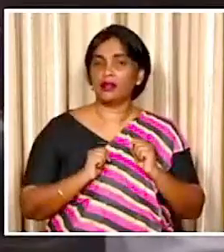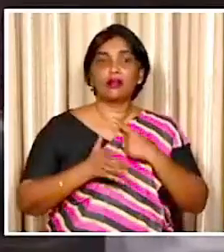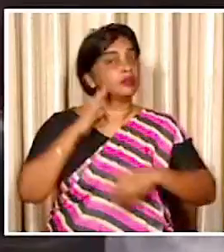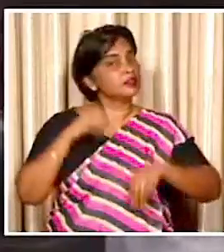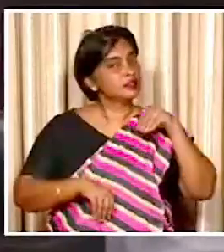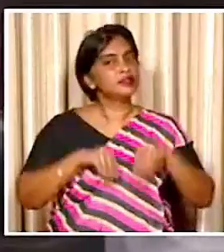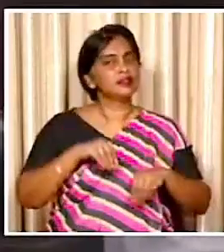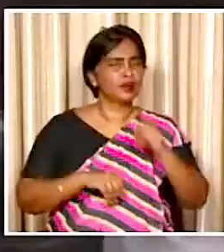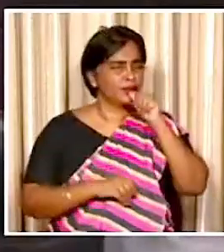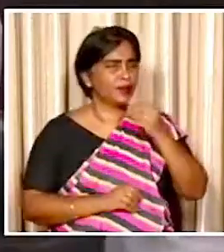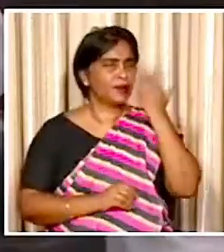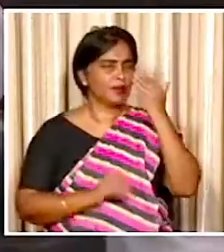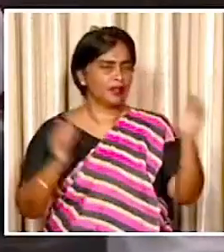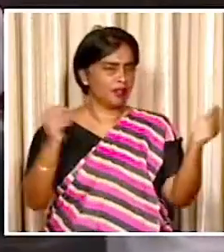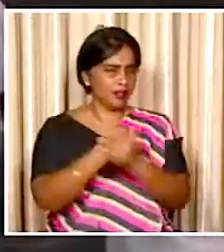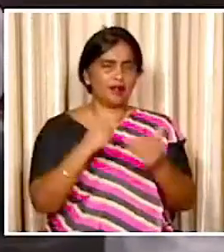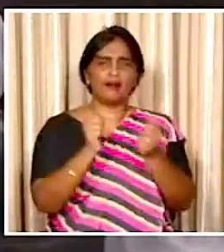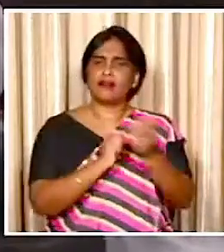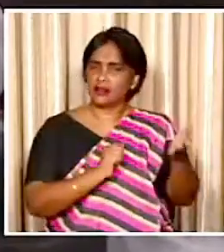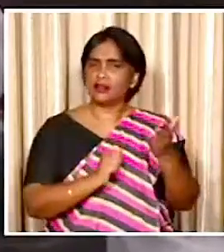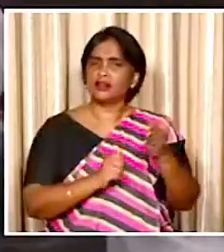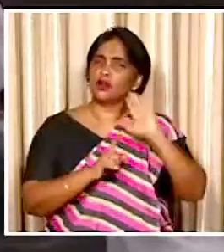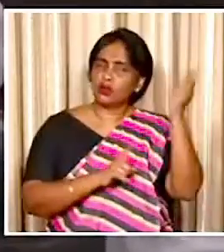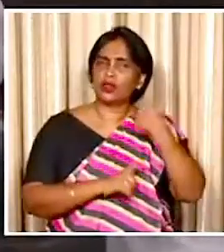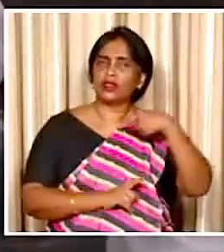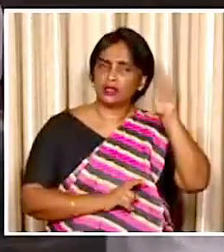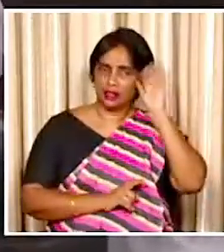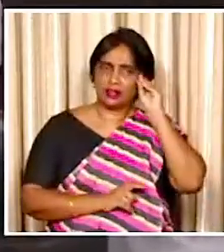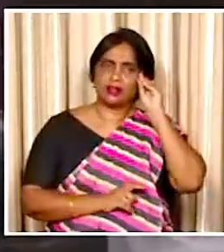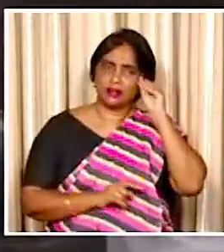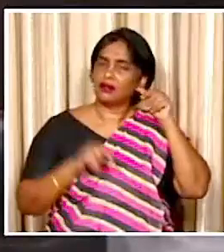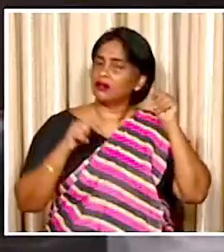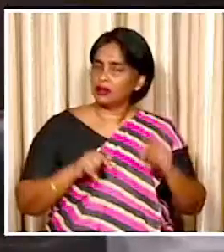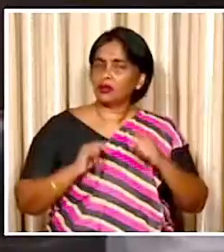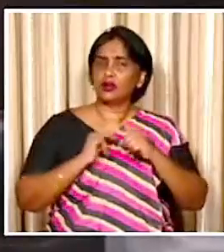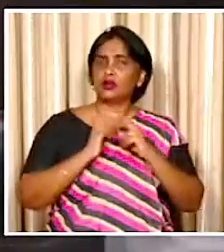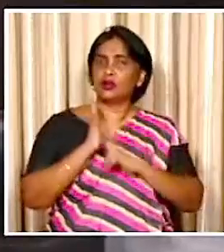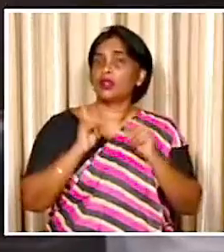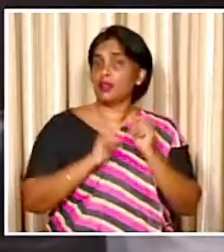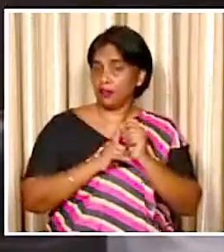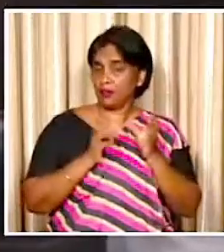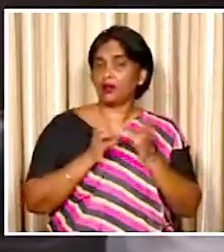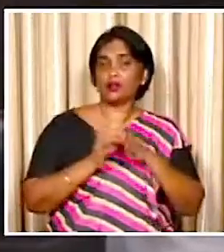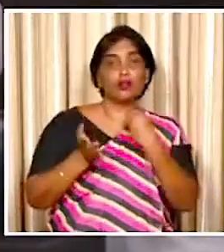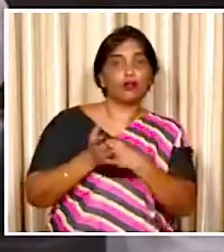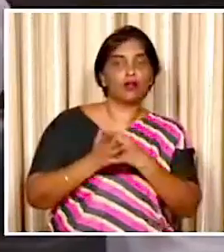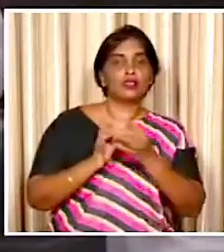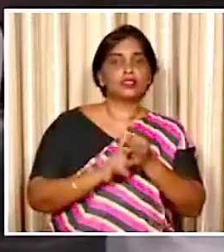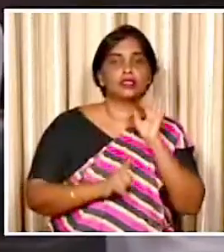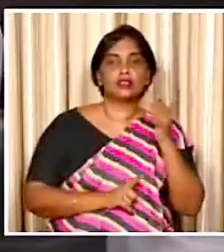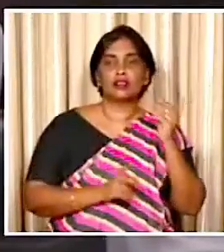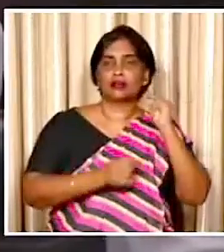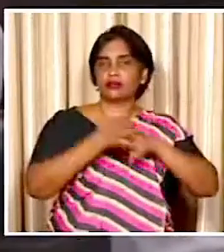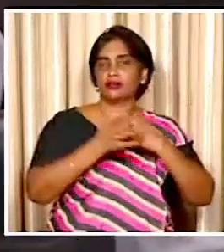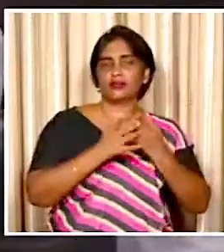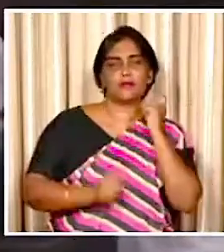මැතිවරණයට. ඒක හරි පැහැදිලි. කොලේ වහලා ගහන්න දෙයක් නැහැ. ඕන කෙනෙකුට තේරෙනවා. දැන් එක්සත් ජාතික පක්ෂයේම නඩත්තු වෙන්නේ ජනාධිපති වැය